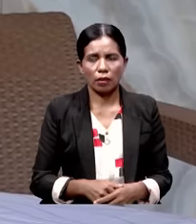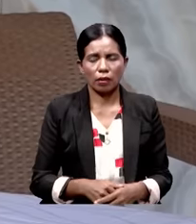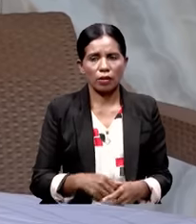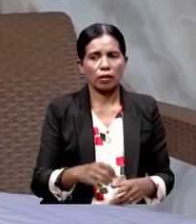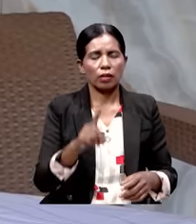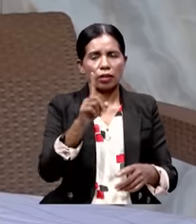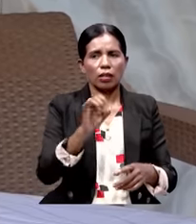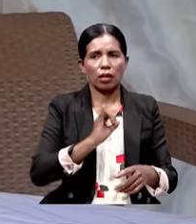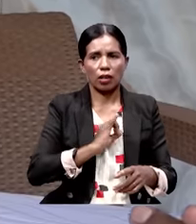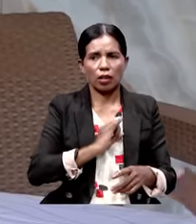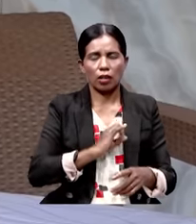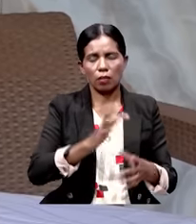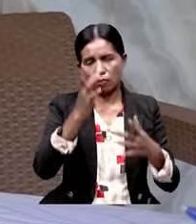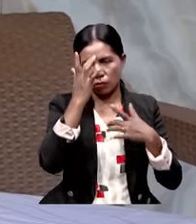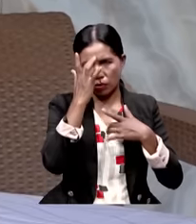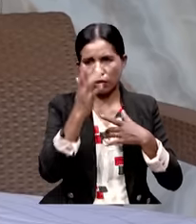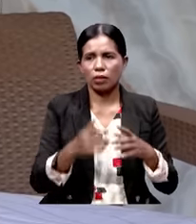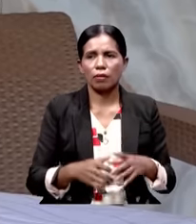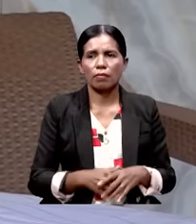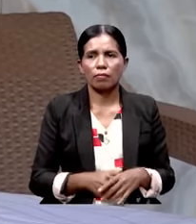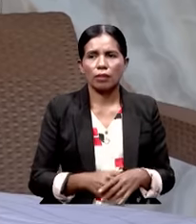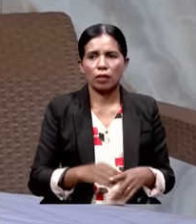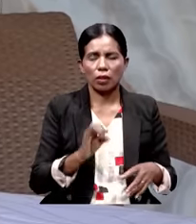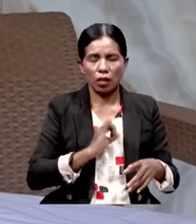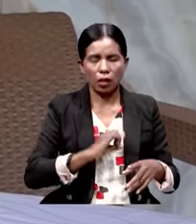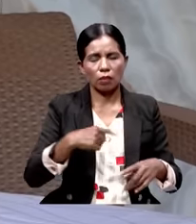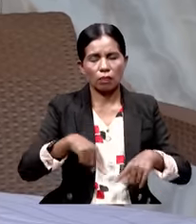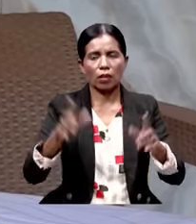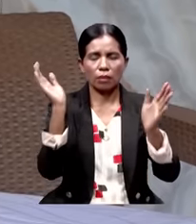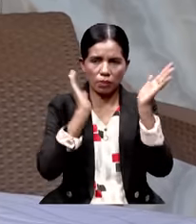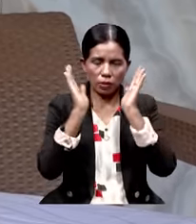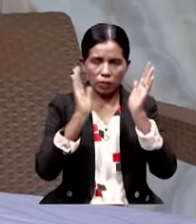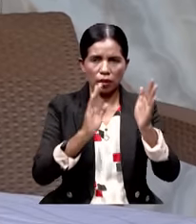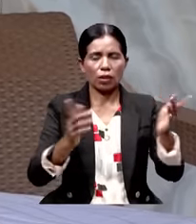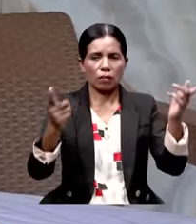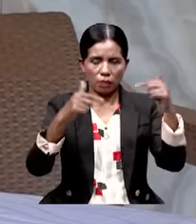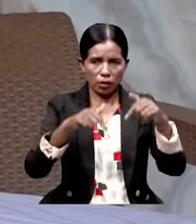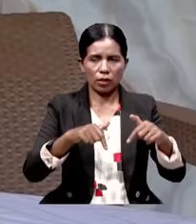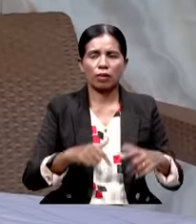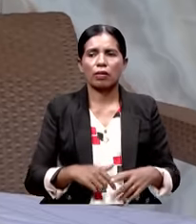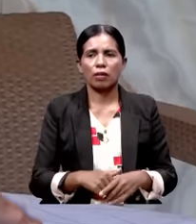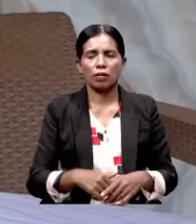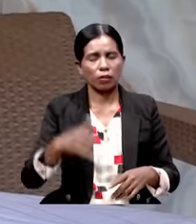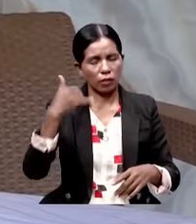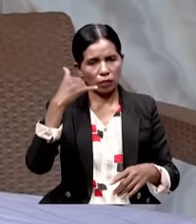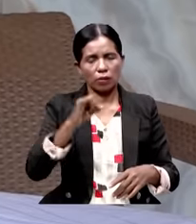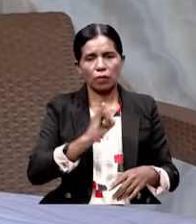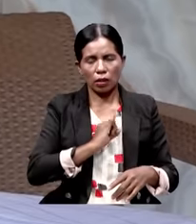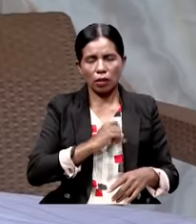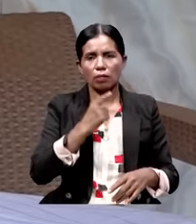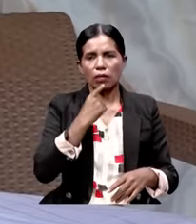hau moras, hau ba Malaysia, fila fali mai, telefone mai hau di